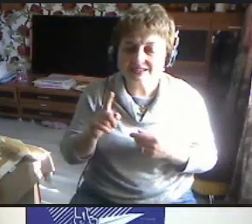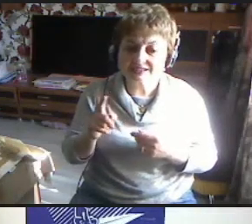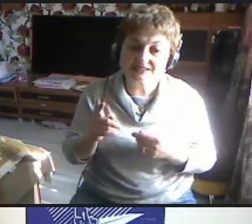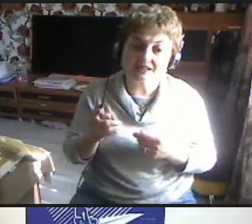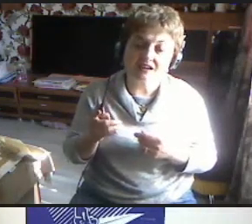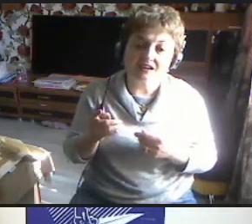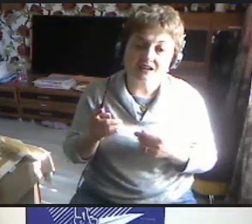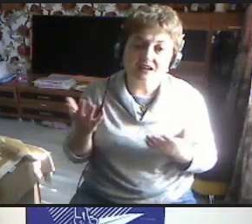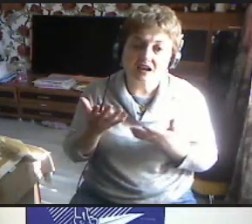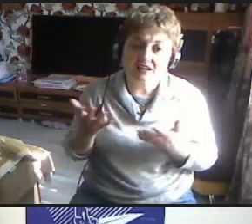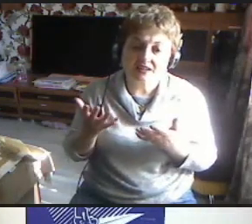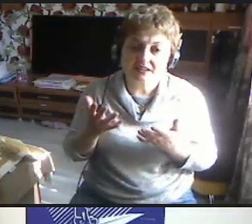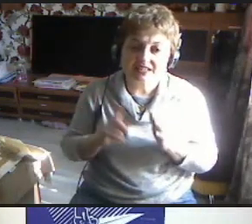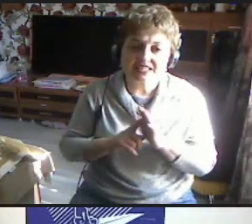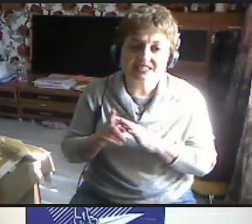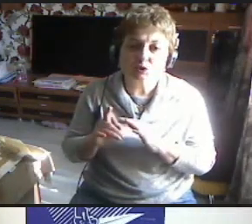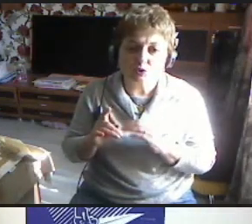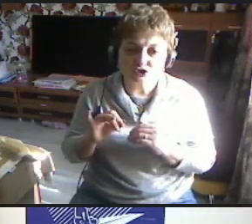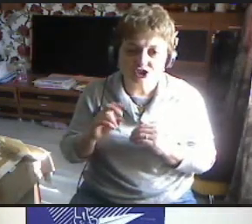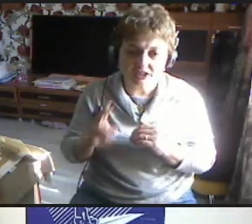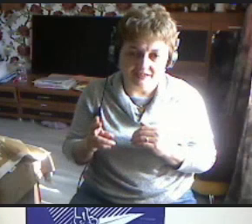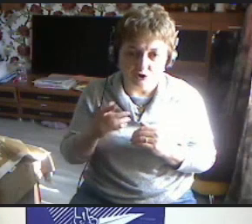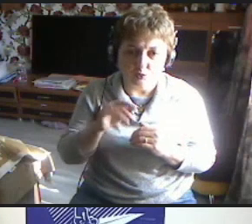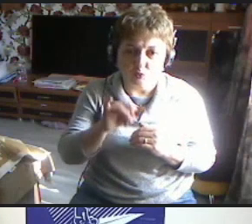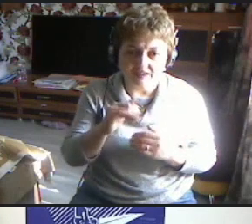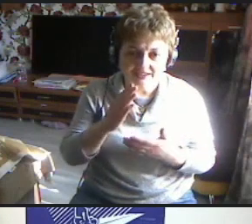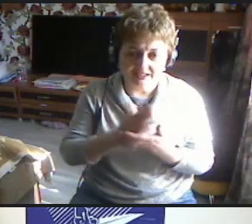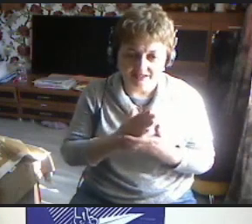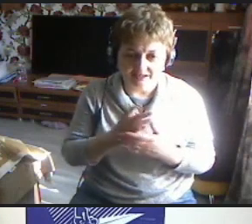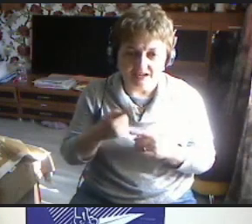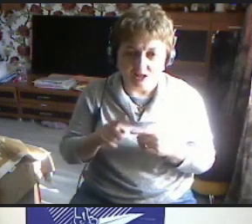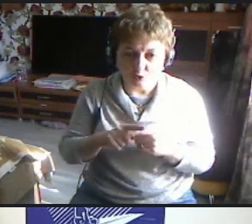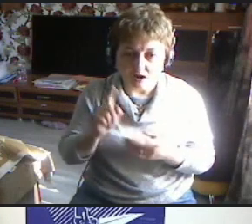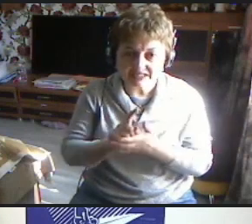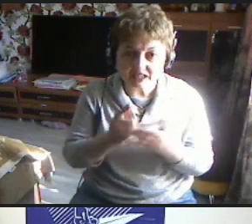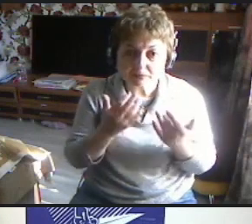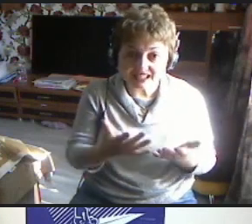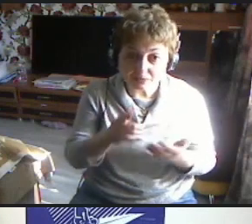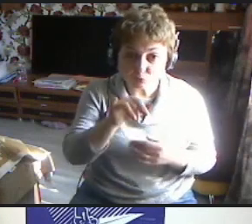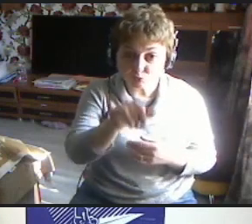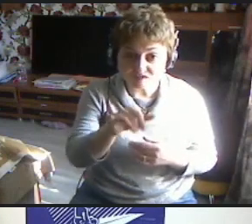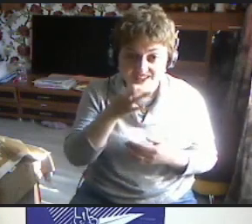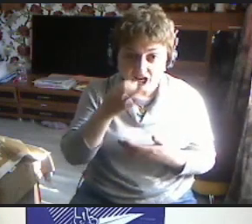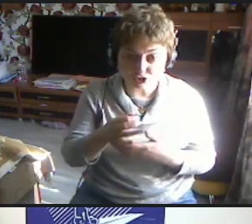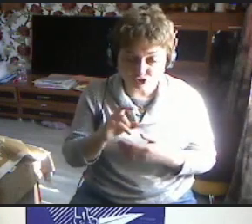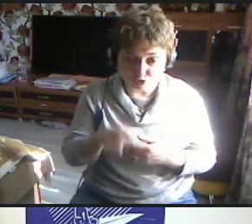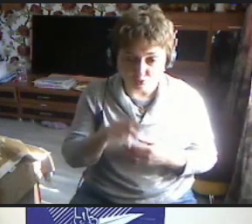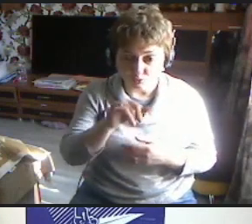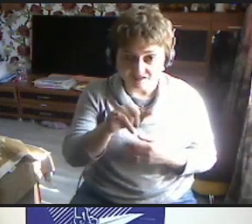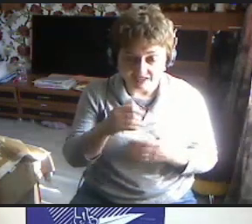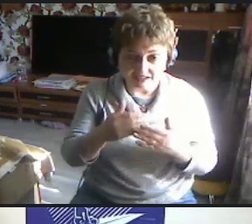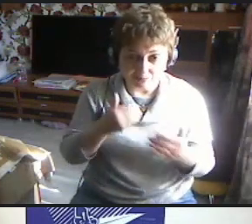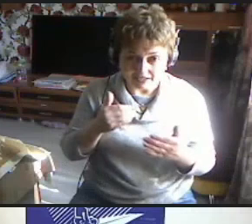каких-либо источников. То есть у вас есть... Который обязательно потребует отчет. Да. У вас перед этими источниками